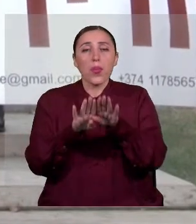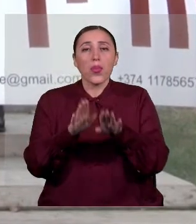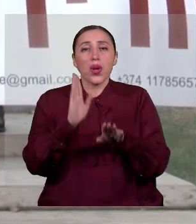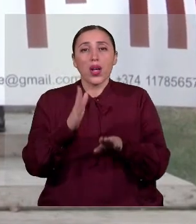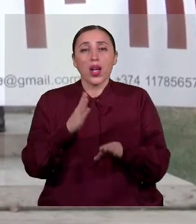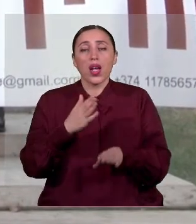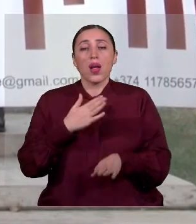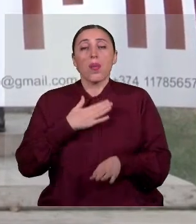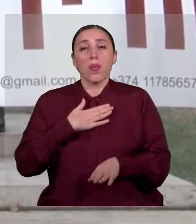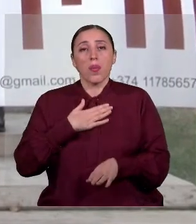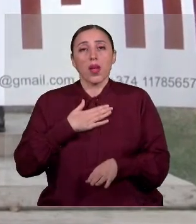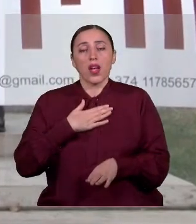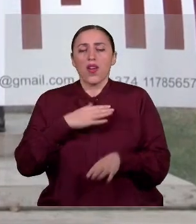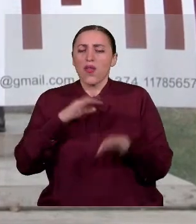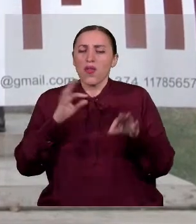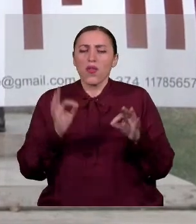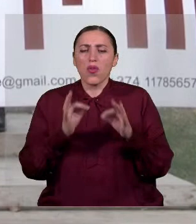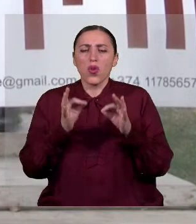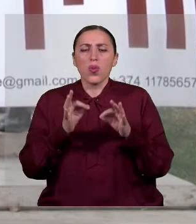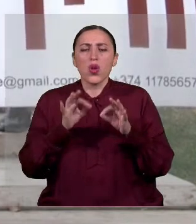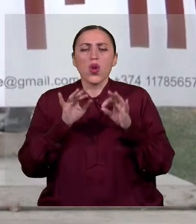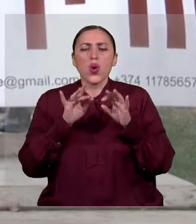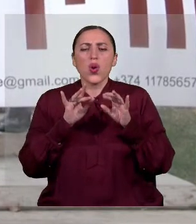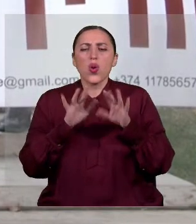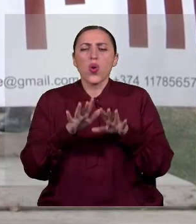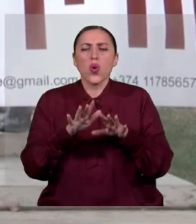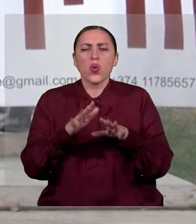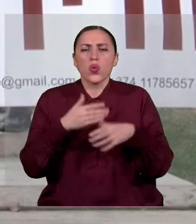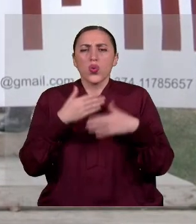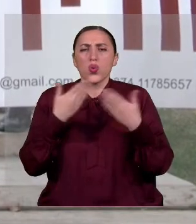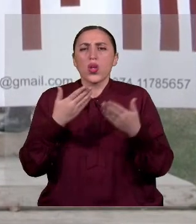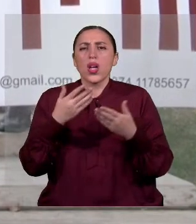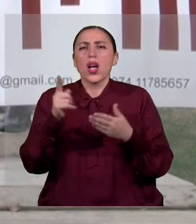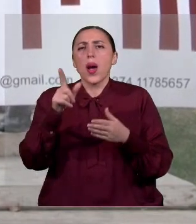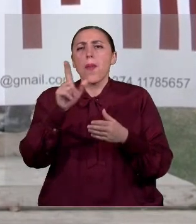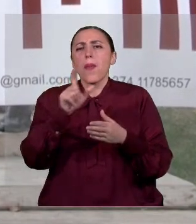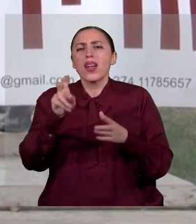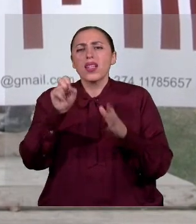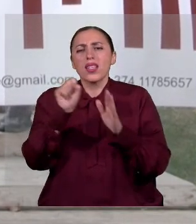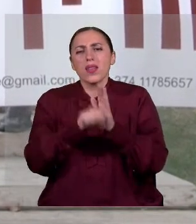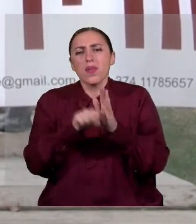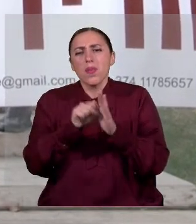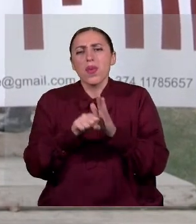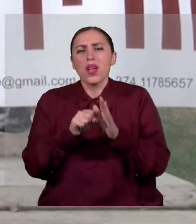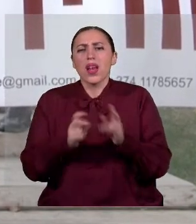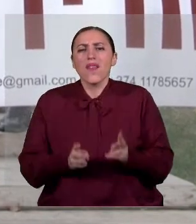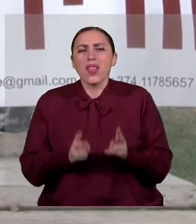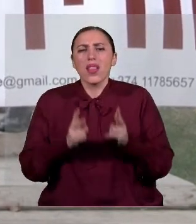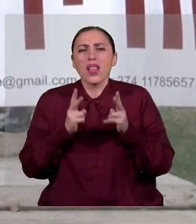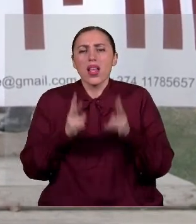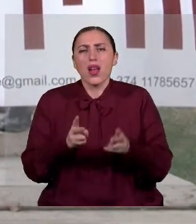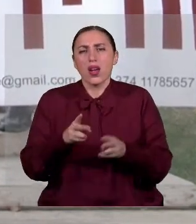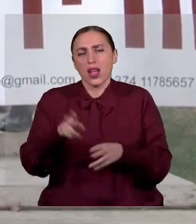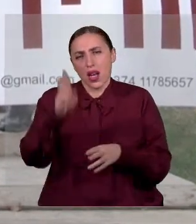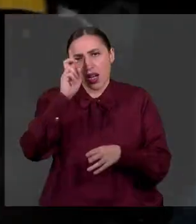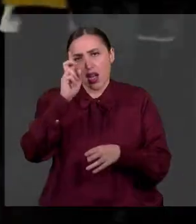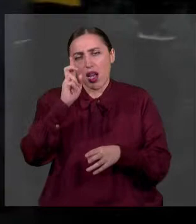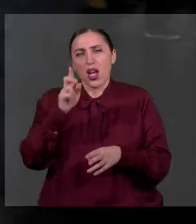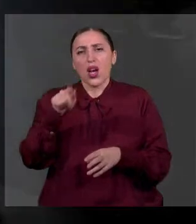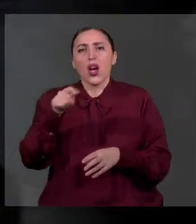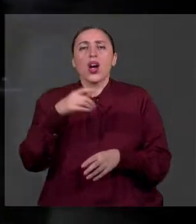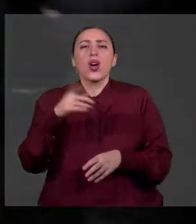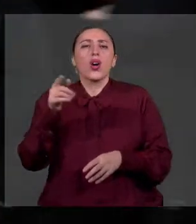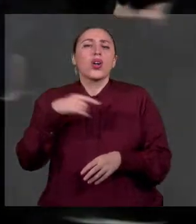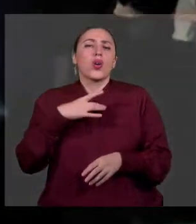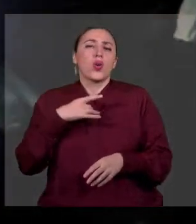Մենք որևից է գործում ենք մարդասպան տերորիստ երկրների հետ։ Կեցեր Ուկրաինան, կեցեր իր հերոսները։